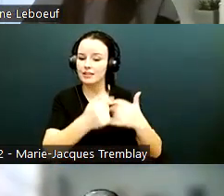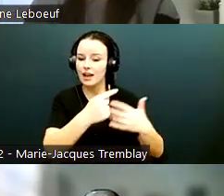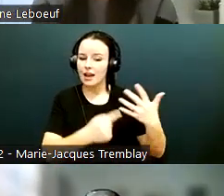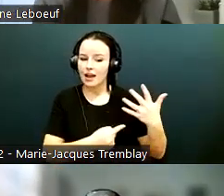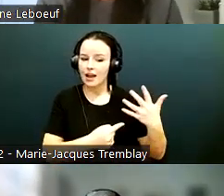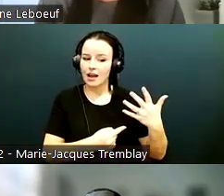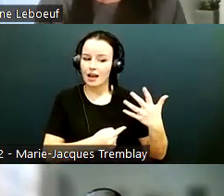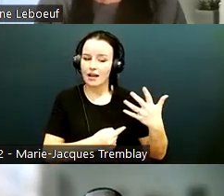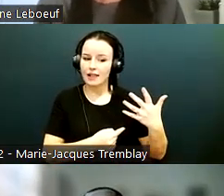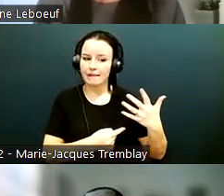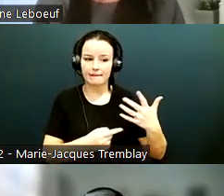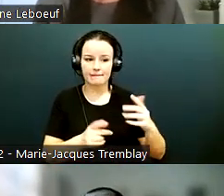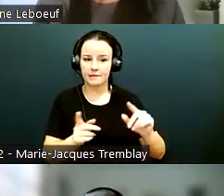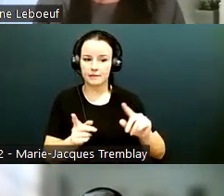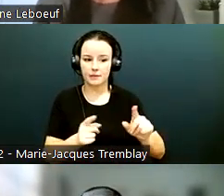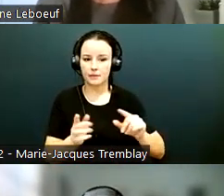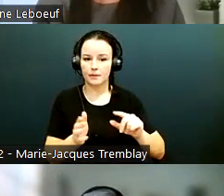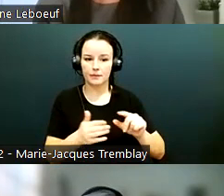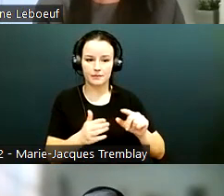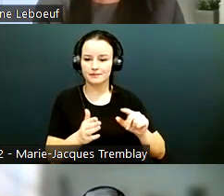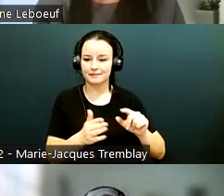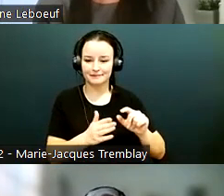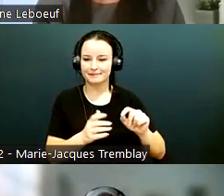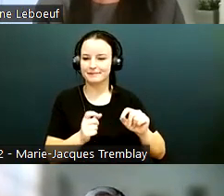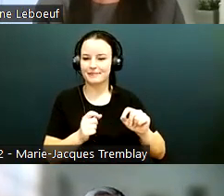déjà, oh, non, pas celui-ci.